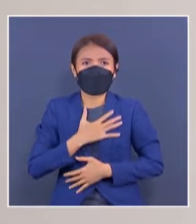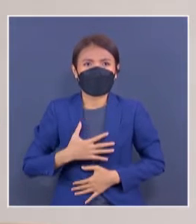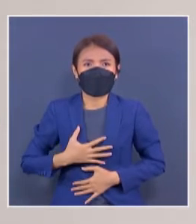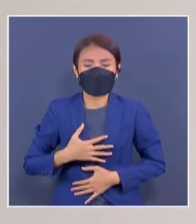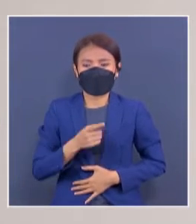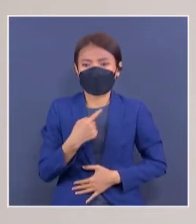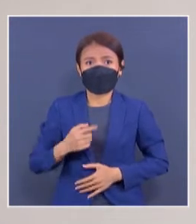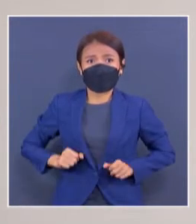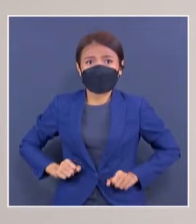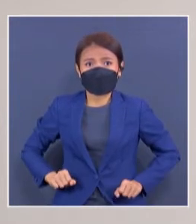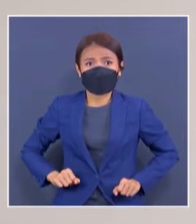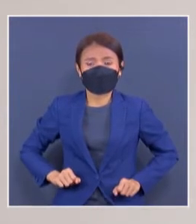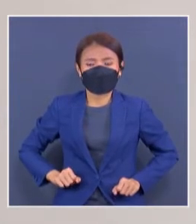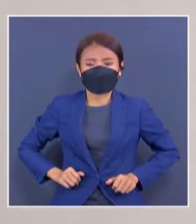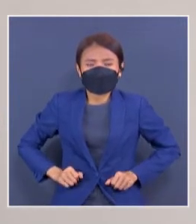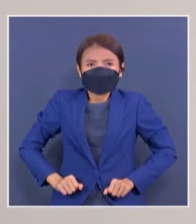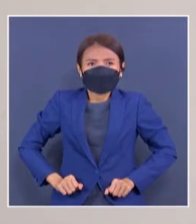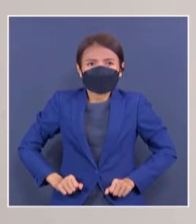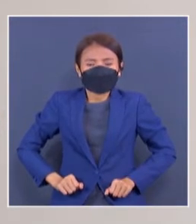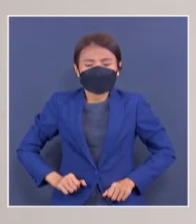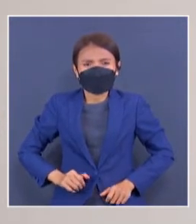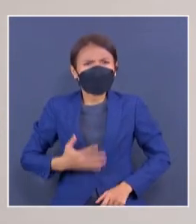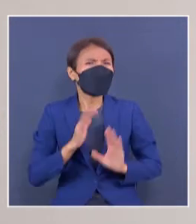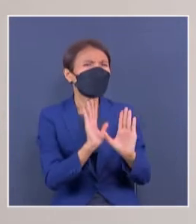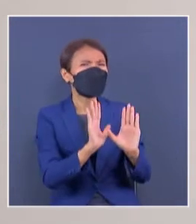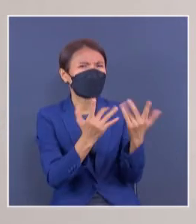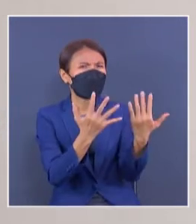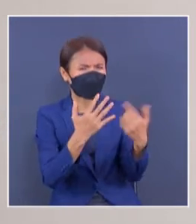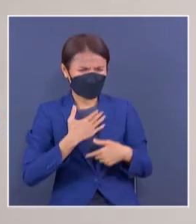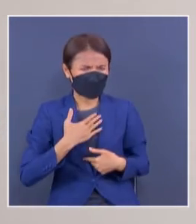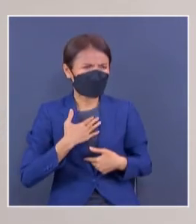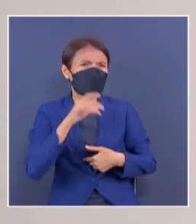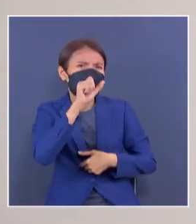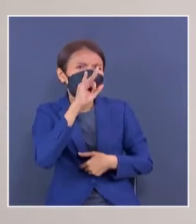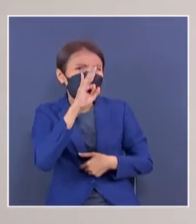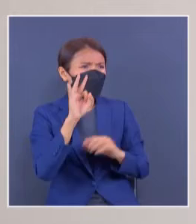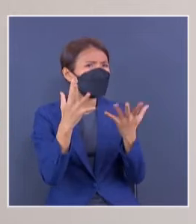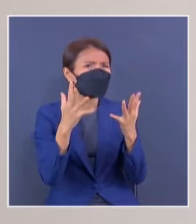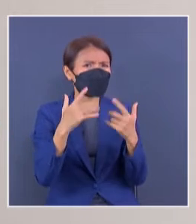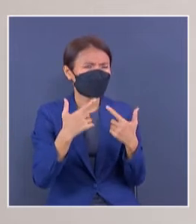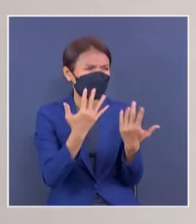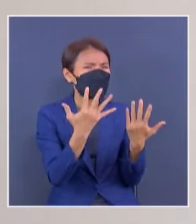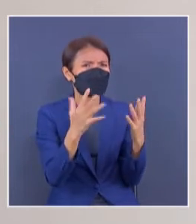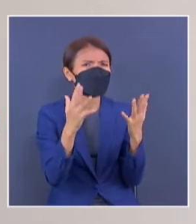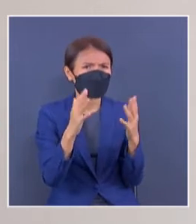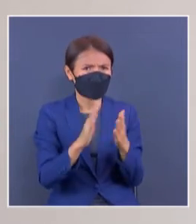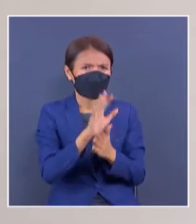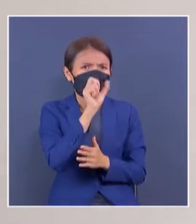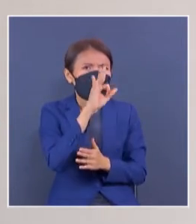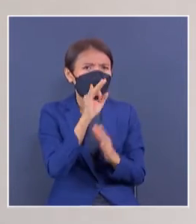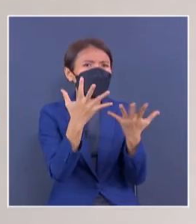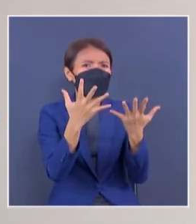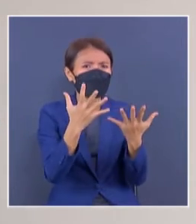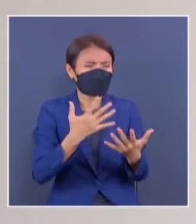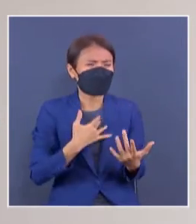ต้องเป็นต้องแกล้งพูดว่าเนี่ยเออไม่มีถุงยางไม่มีอะไรไม่มีเจลหล่อลื่นอะไรหรอทีนี้หนูก็เลยแบบว่าอ๋อทำเป็นแบบแกล้ง